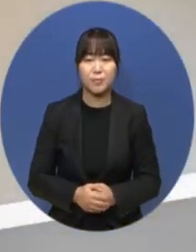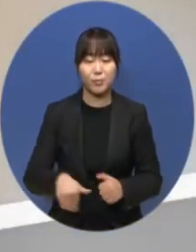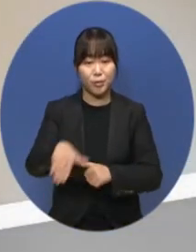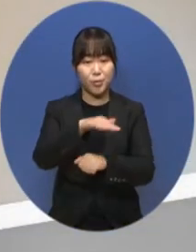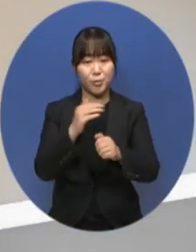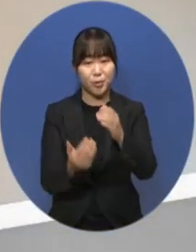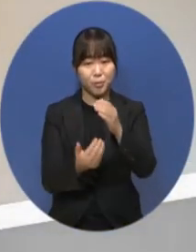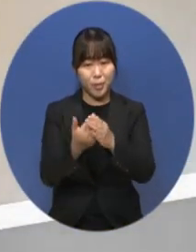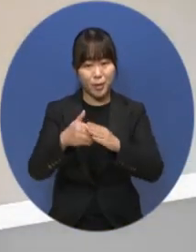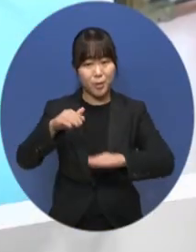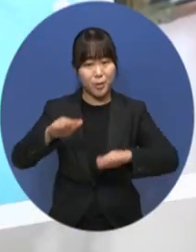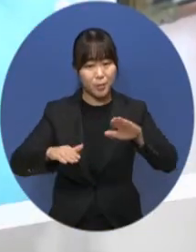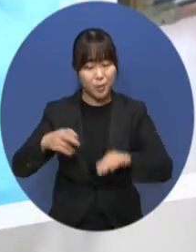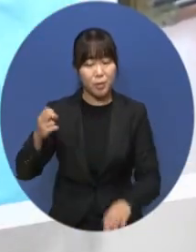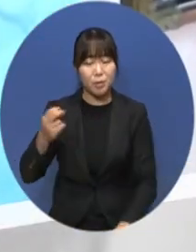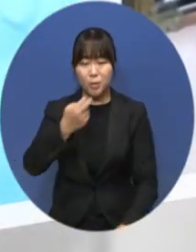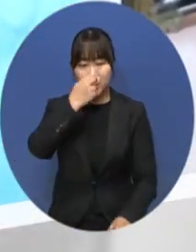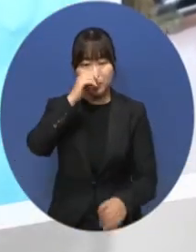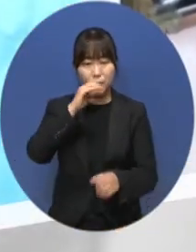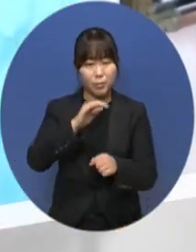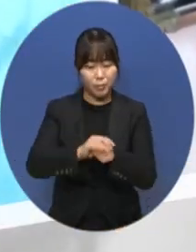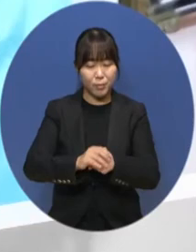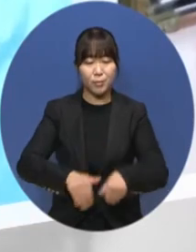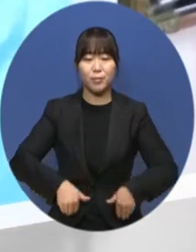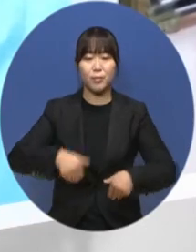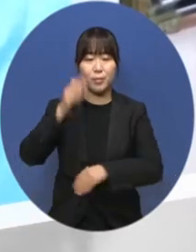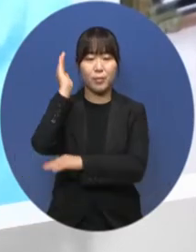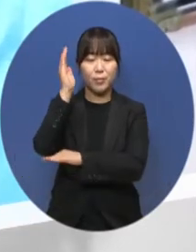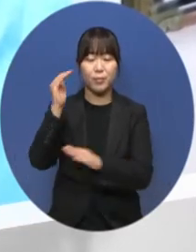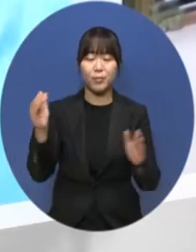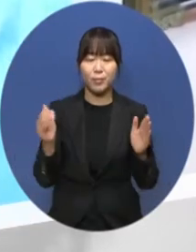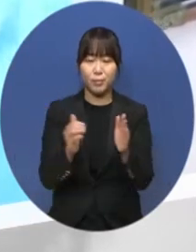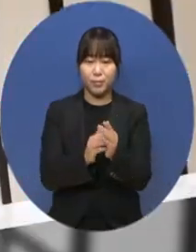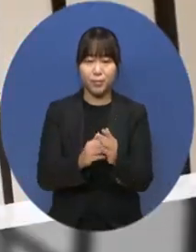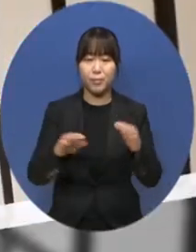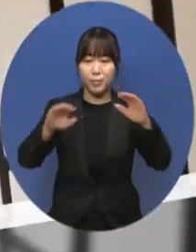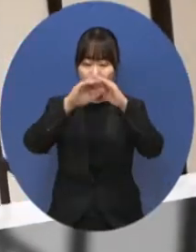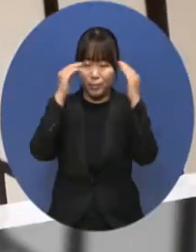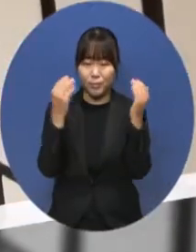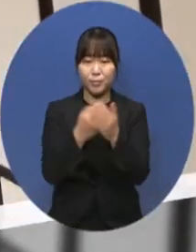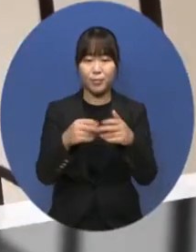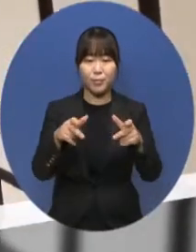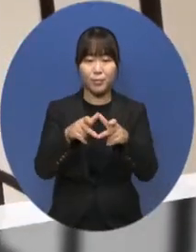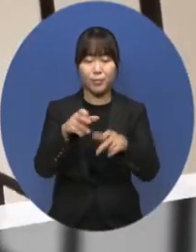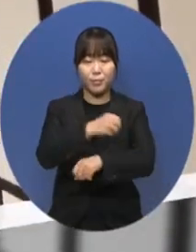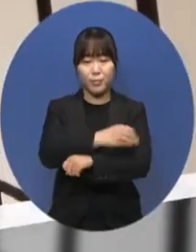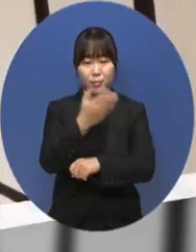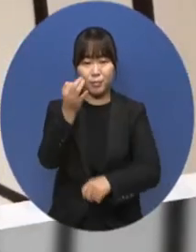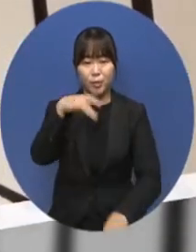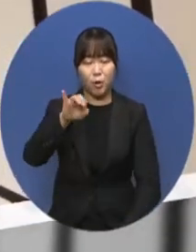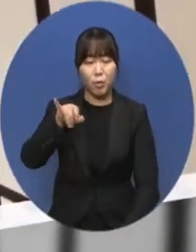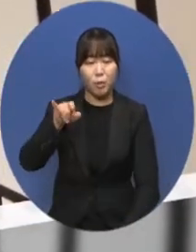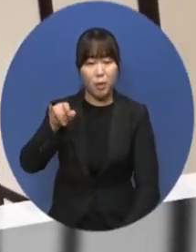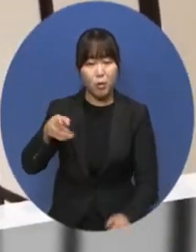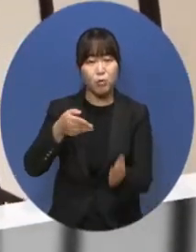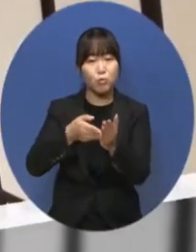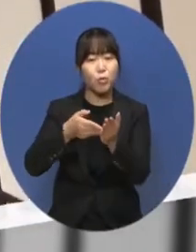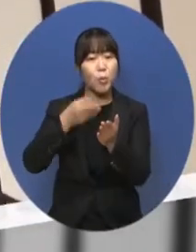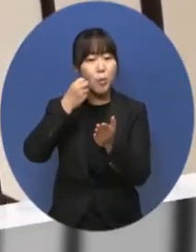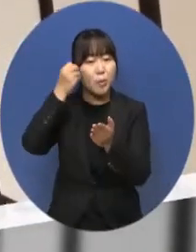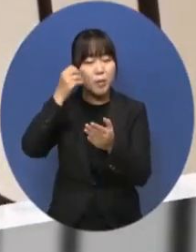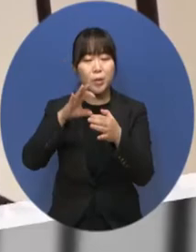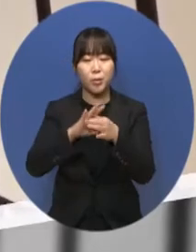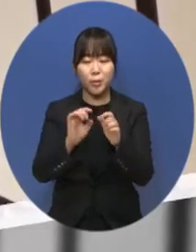우리 주변에서 일어나는 불공정한 사례부터 억울한 사연, 따뜻한 미담까지 장애인신문과